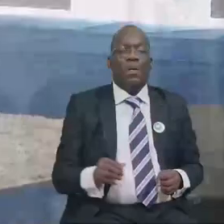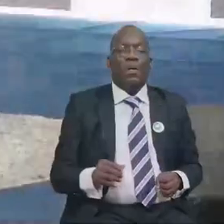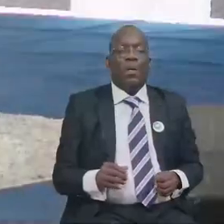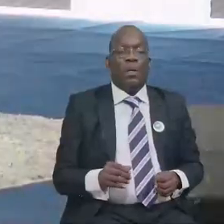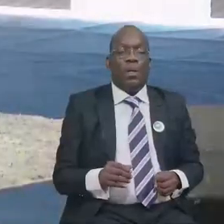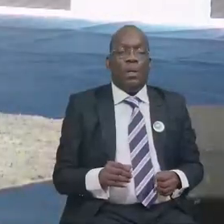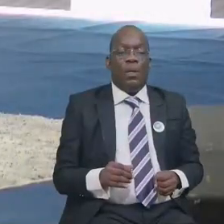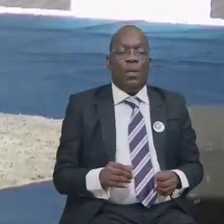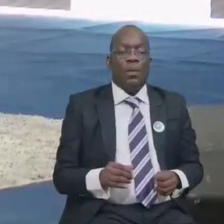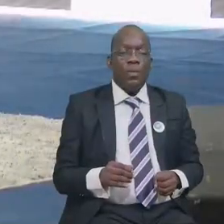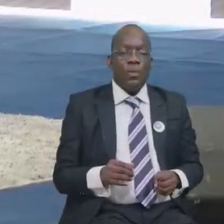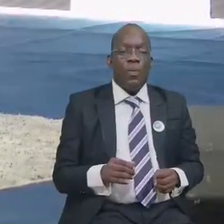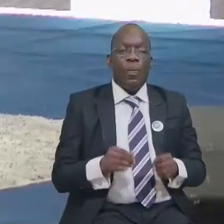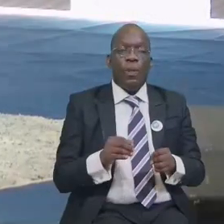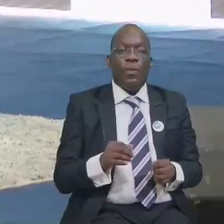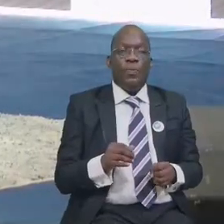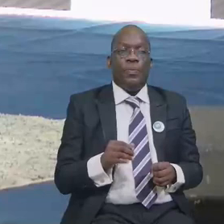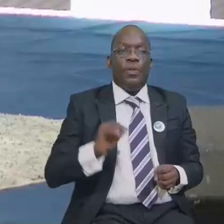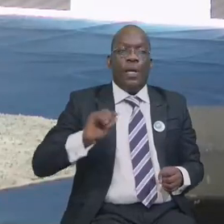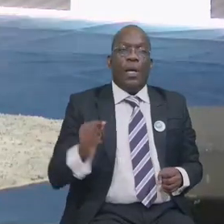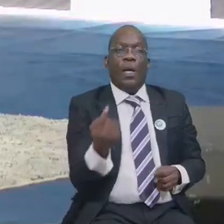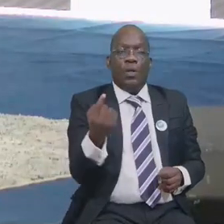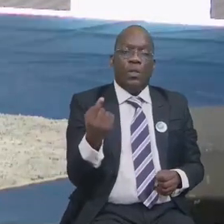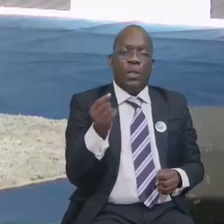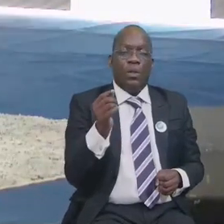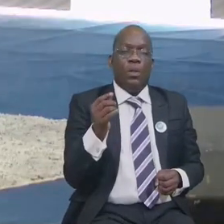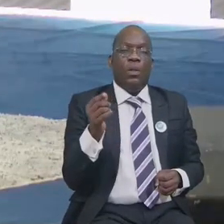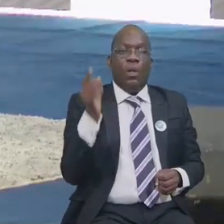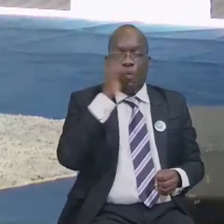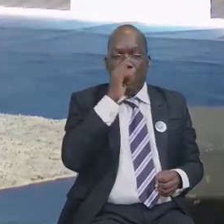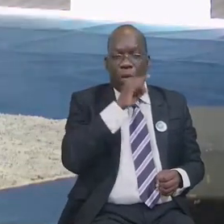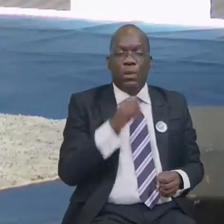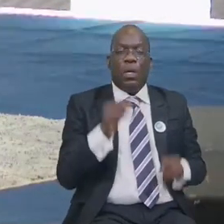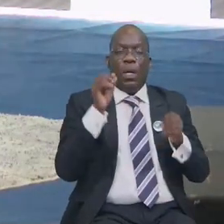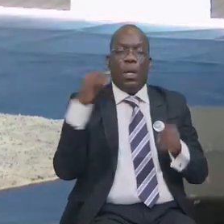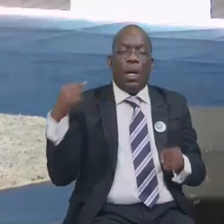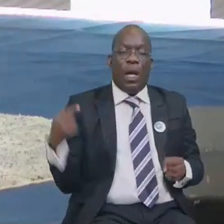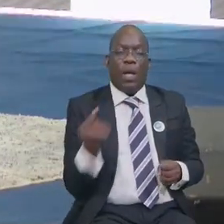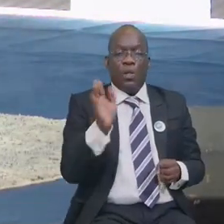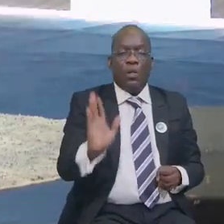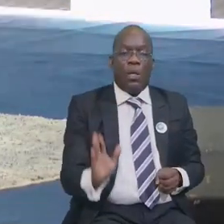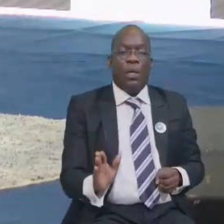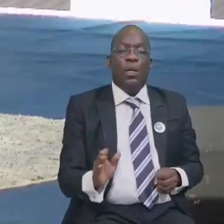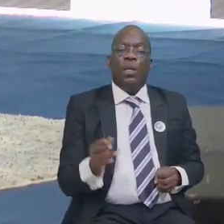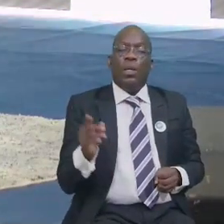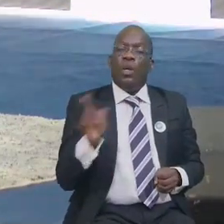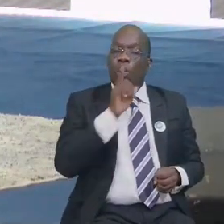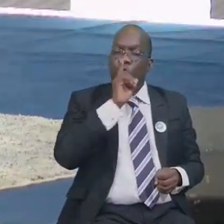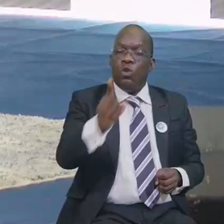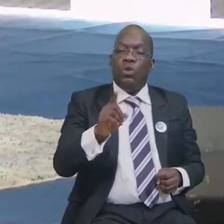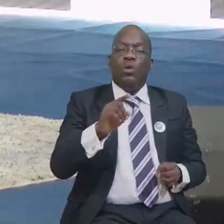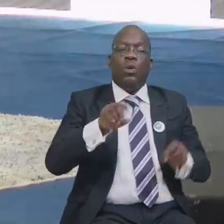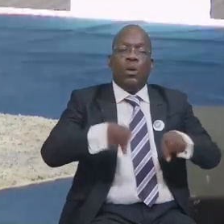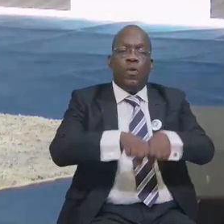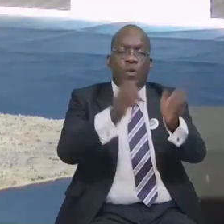déloyaux, calomniateurs, intempérants, cruels, ennemis des gens